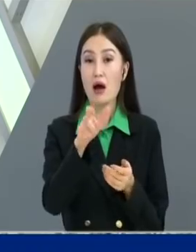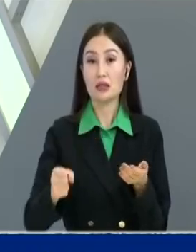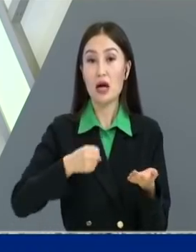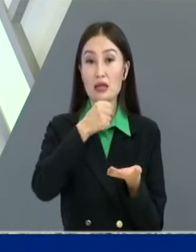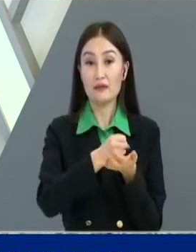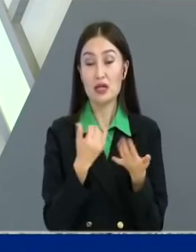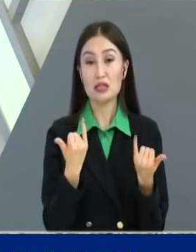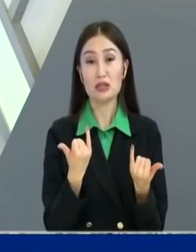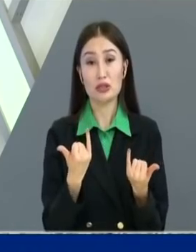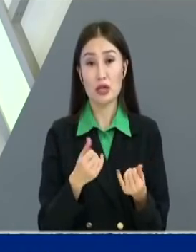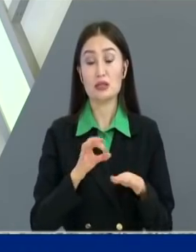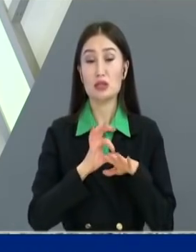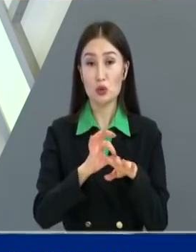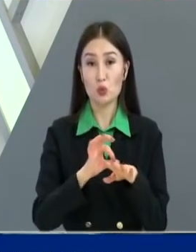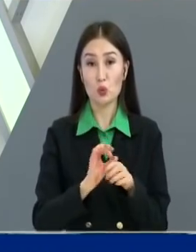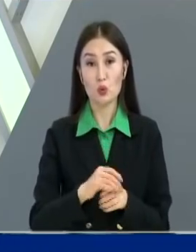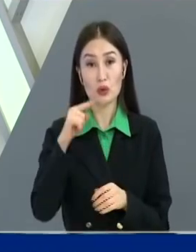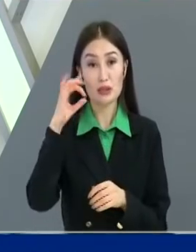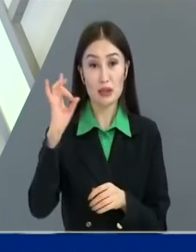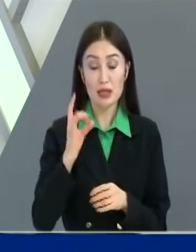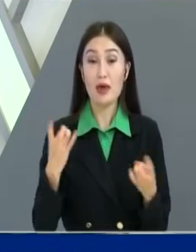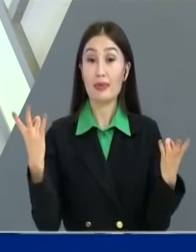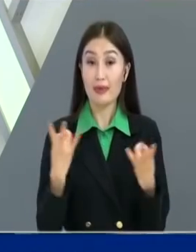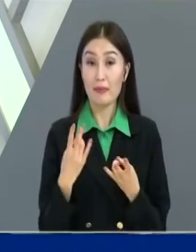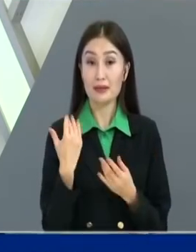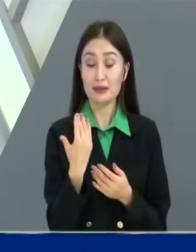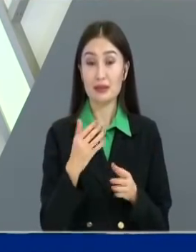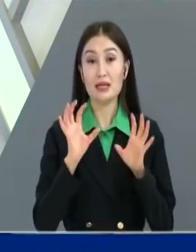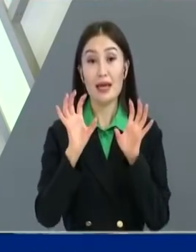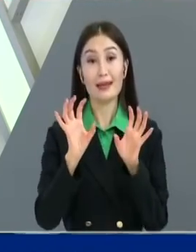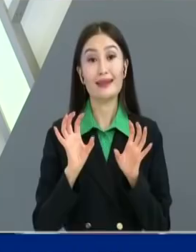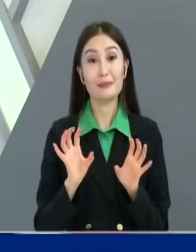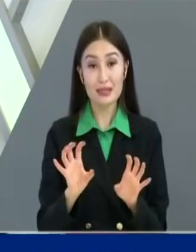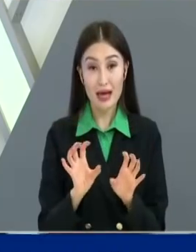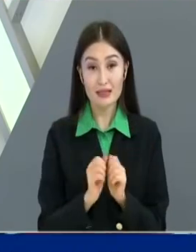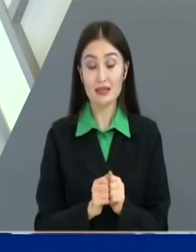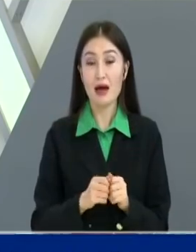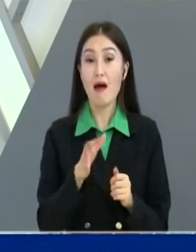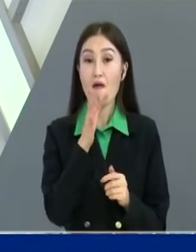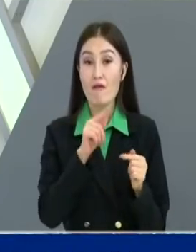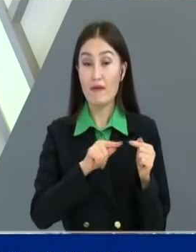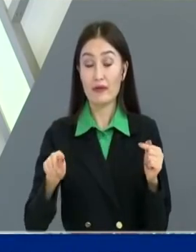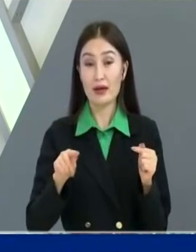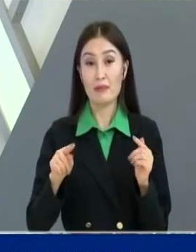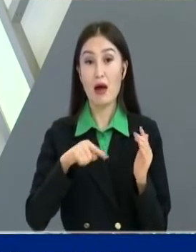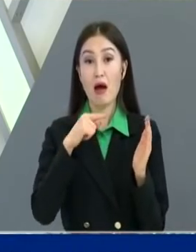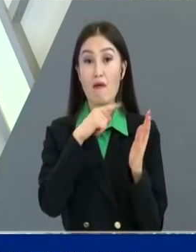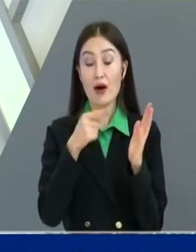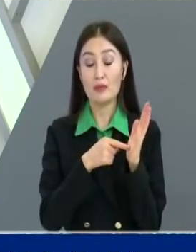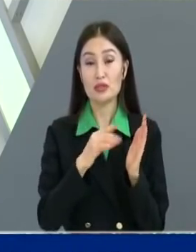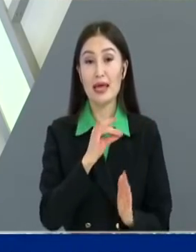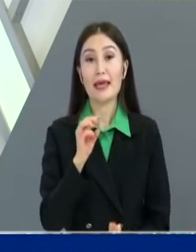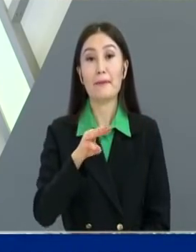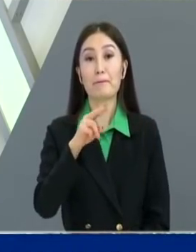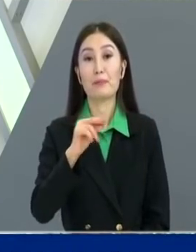назначений, которые сейчас идут в стране, и необходимость их легитимизации. Также во время разговора был затронут вопрос импичмента,